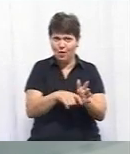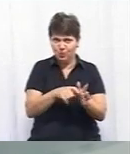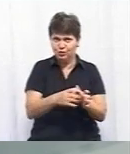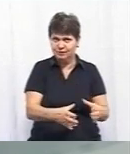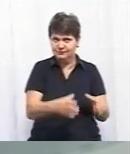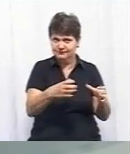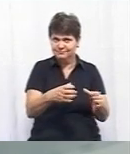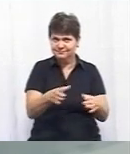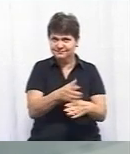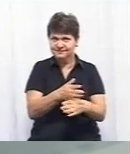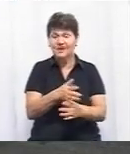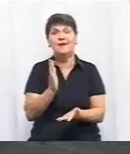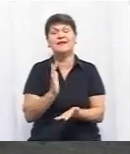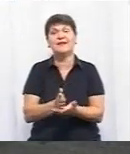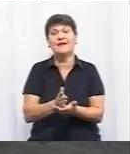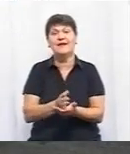але ми